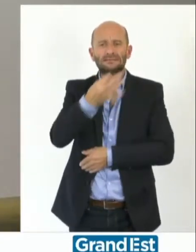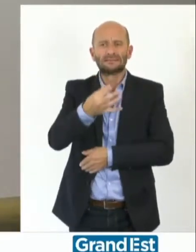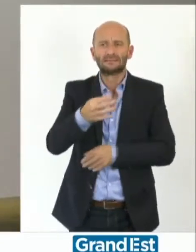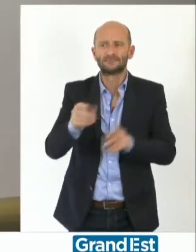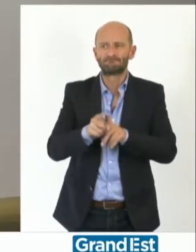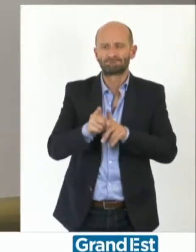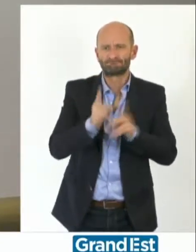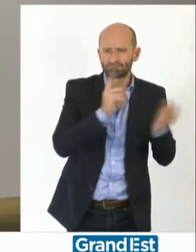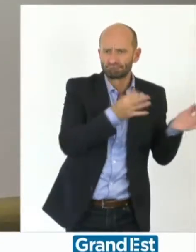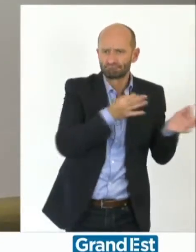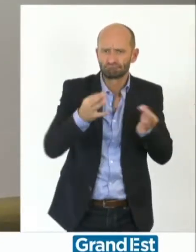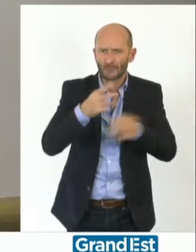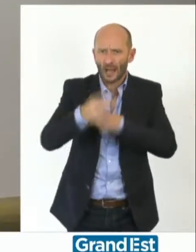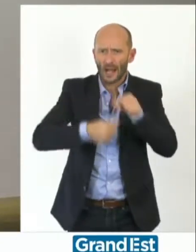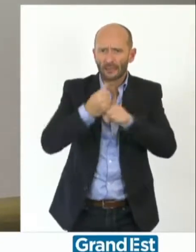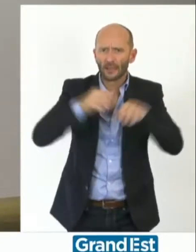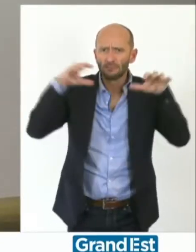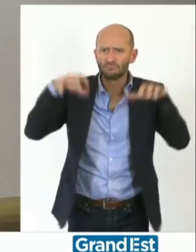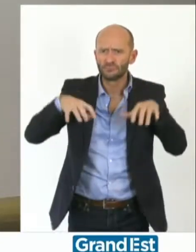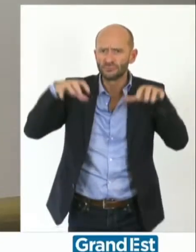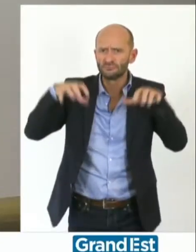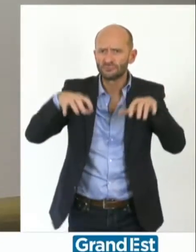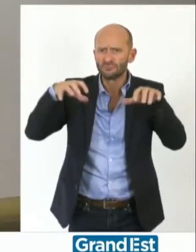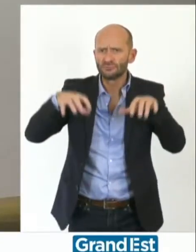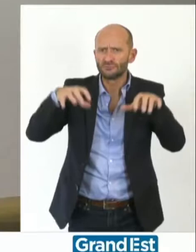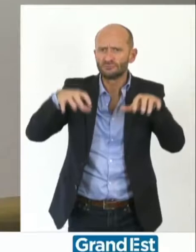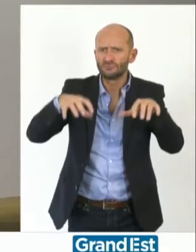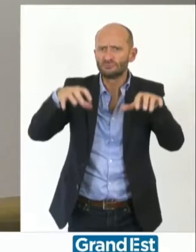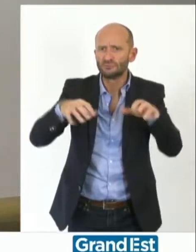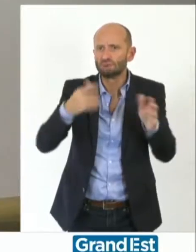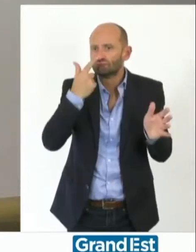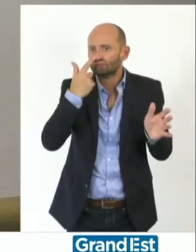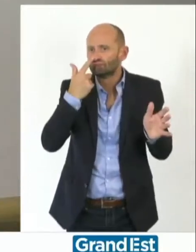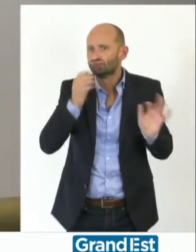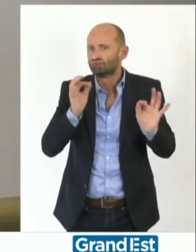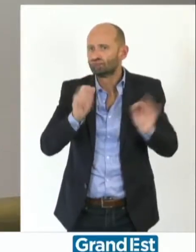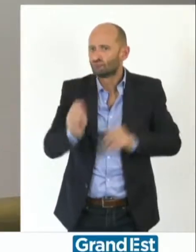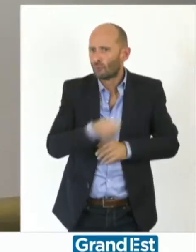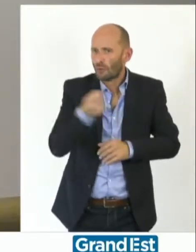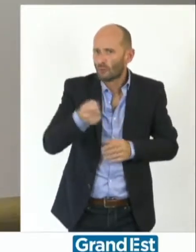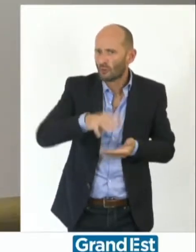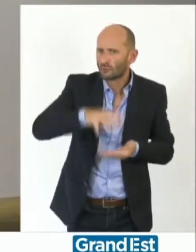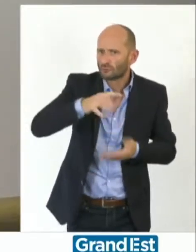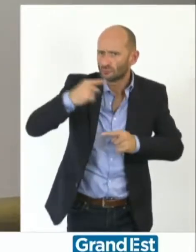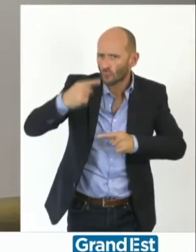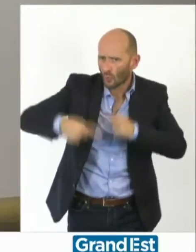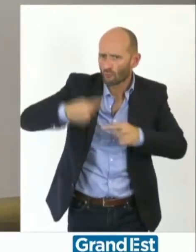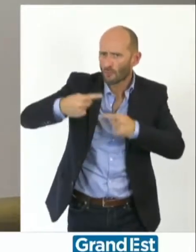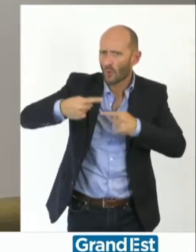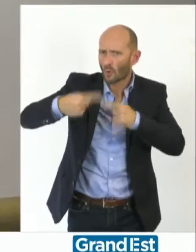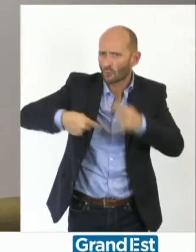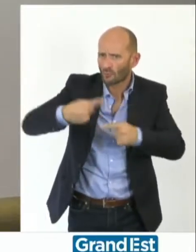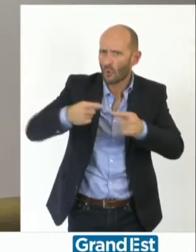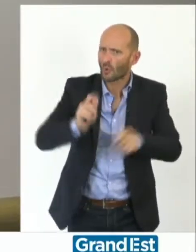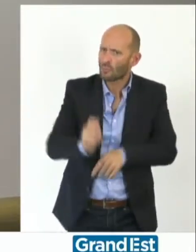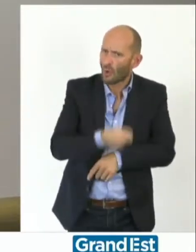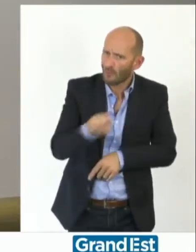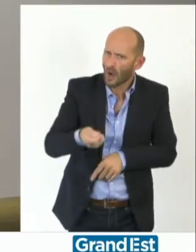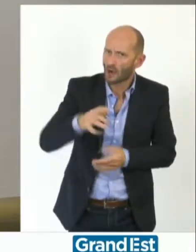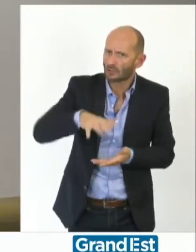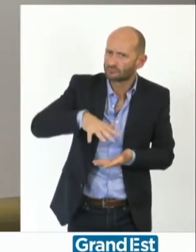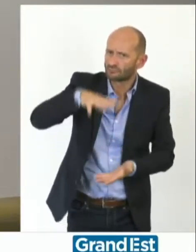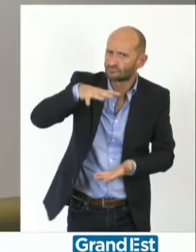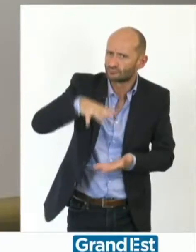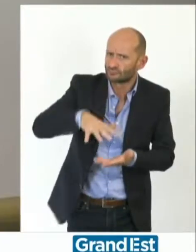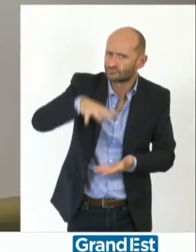annuelle laisse à ce stade peu de crainte de tensions sur le renouvellement de la ressource souterraine en année normale certaines nappes